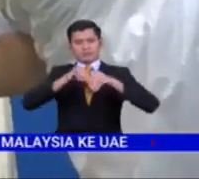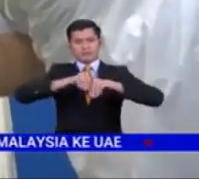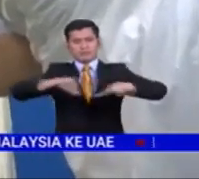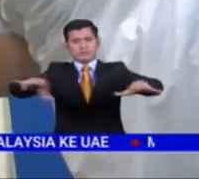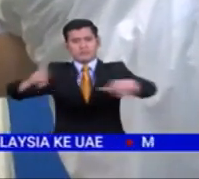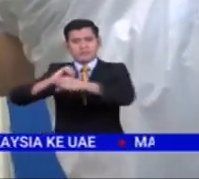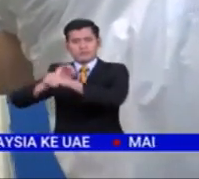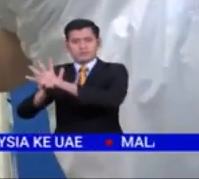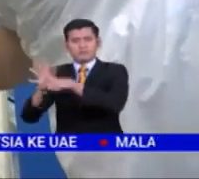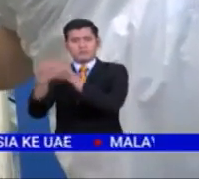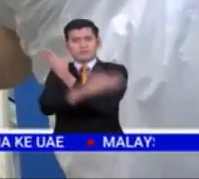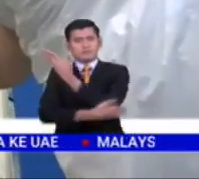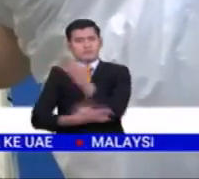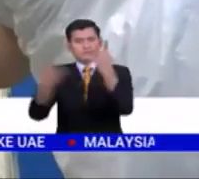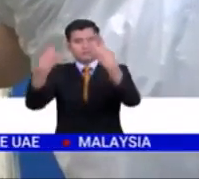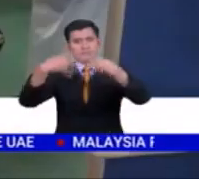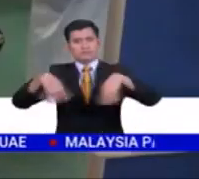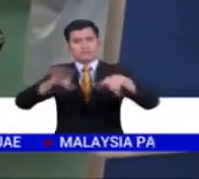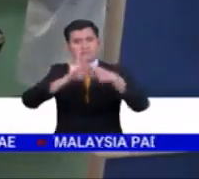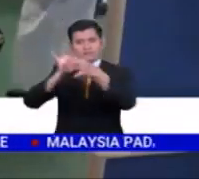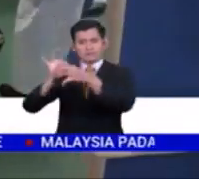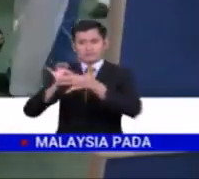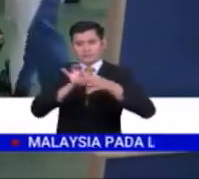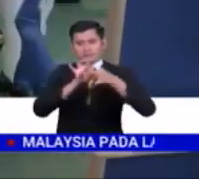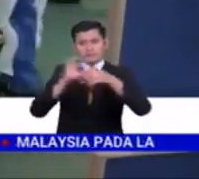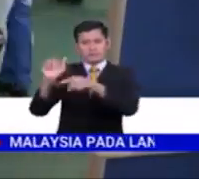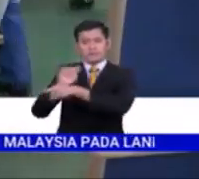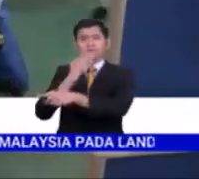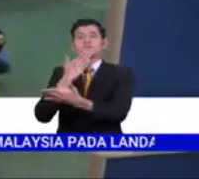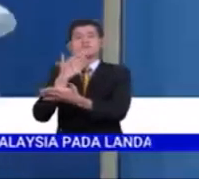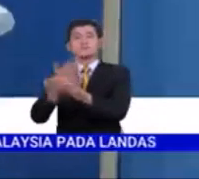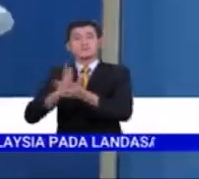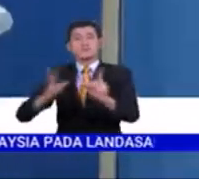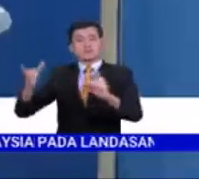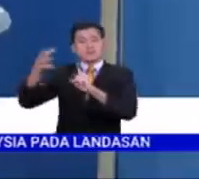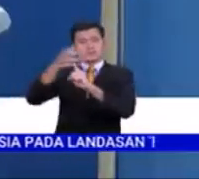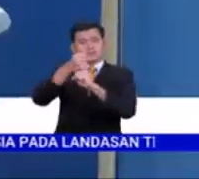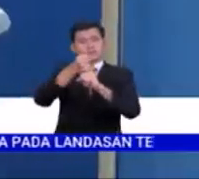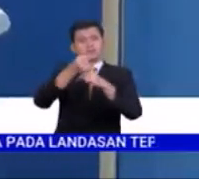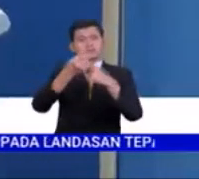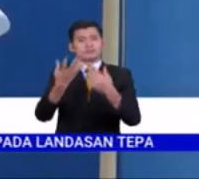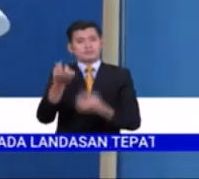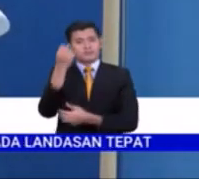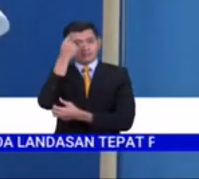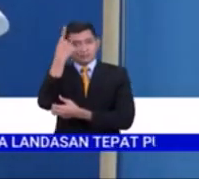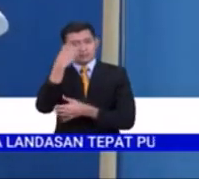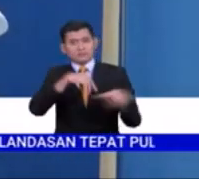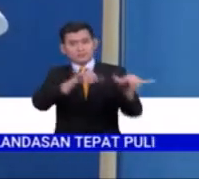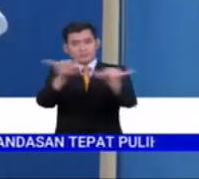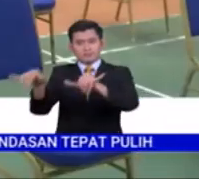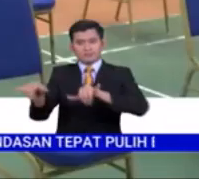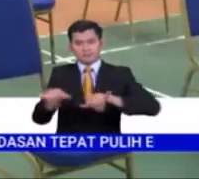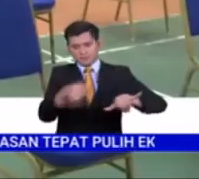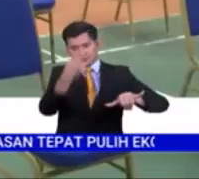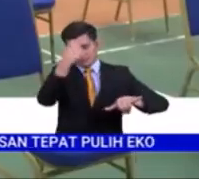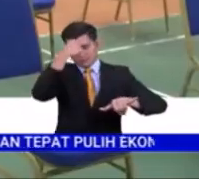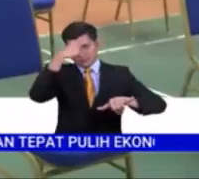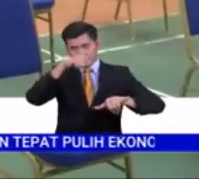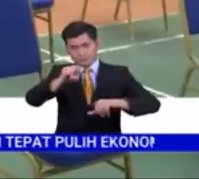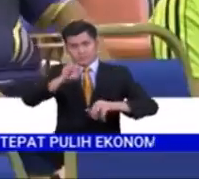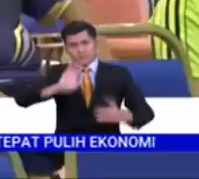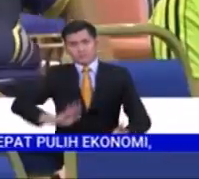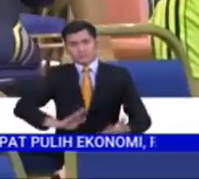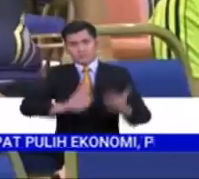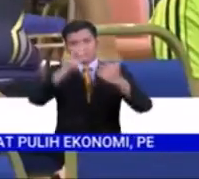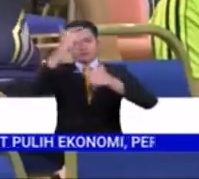Jelasnya, negara anggota ASEAN telah bekerjasama berkongsi amalan terbaik dan kini mencapai persefahaman bersama untuk mengurus pelbagai gelembung pelancongan